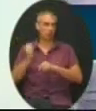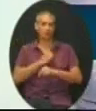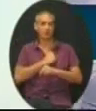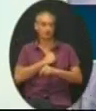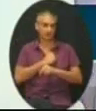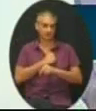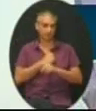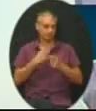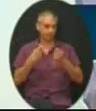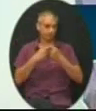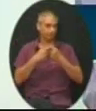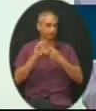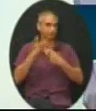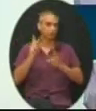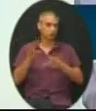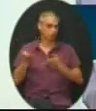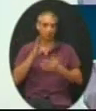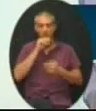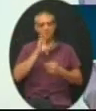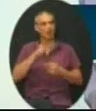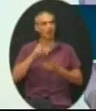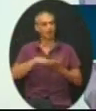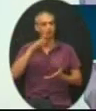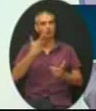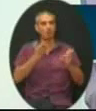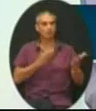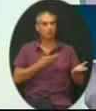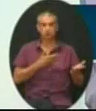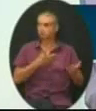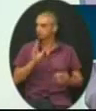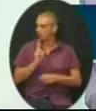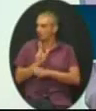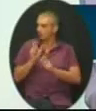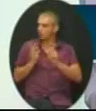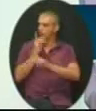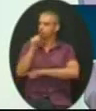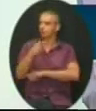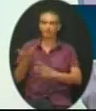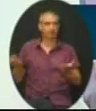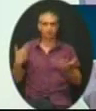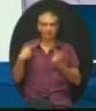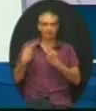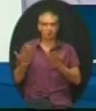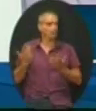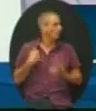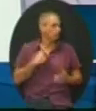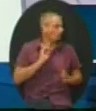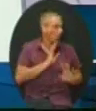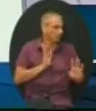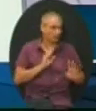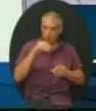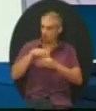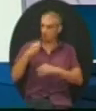הדתית, ובהקשר של מה שמצוין פה, דובר על מצבורי נשקר. כן, אבל קודם כל צריך להגן על אנשים שמגיעים לשם, על זה אין ויכוח. אני לא נגד. כולל